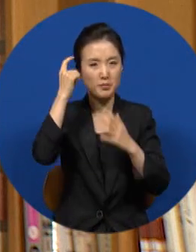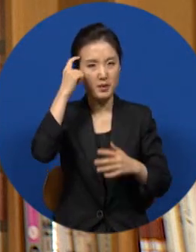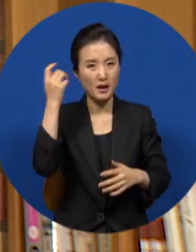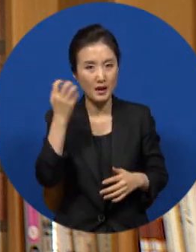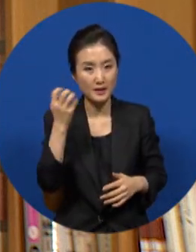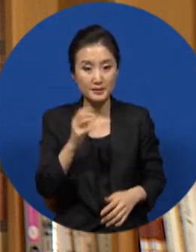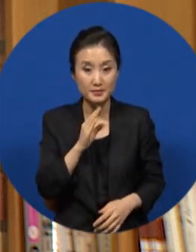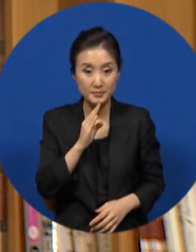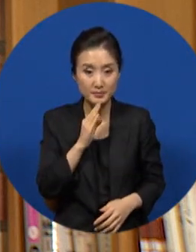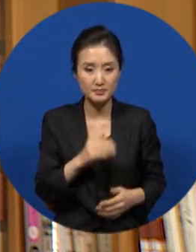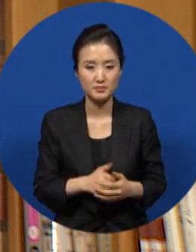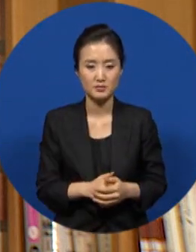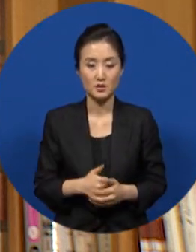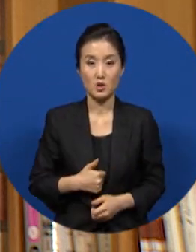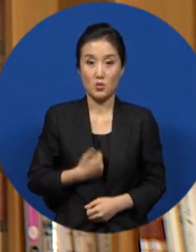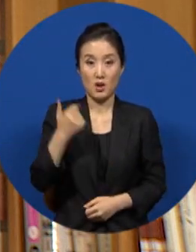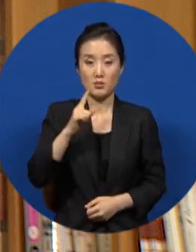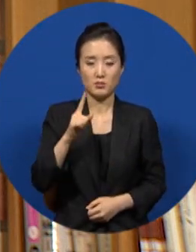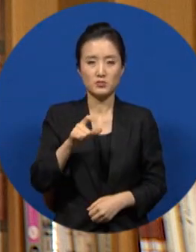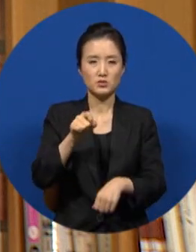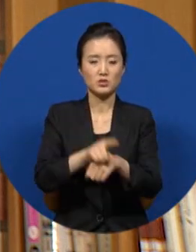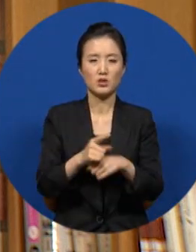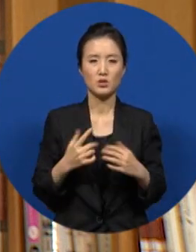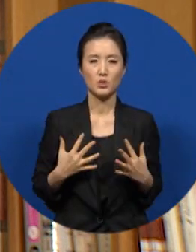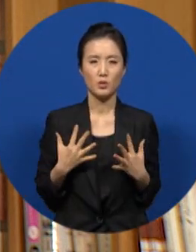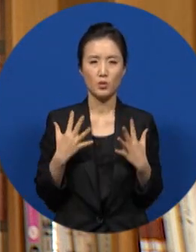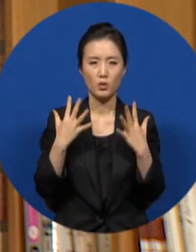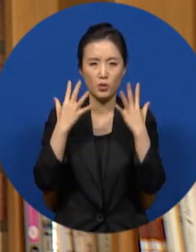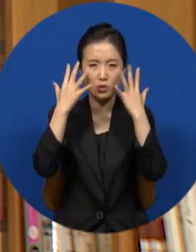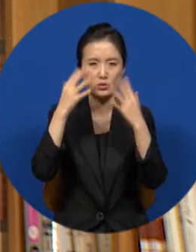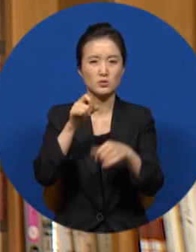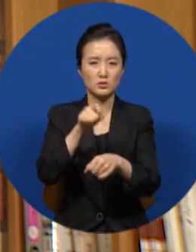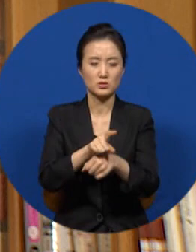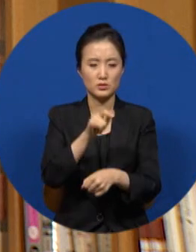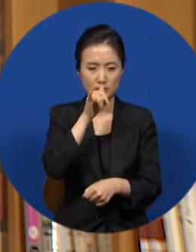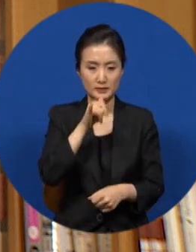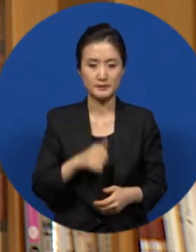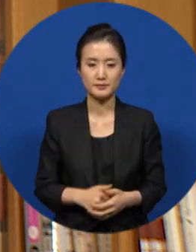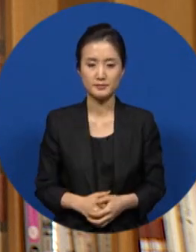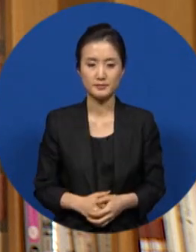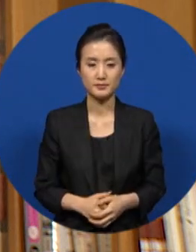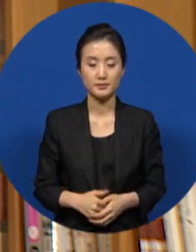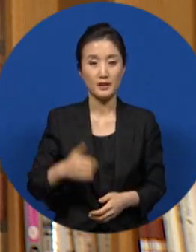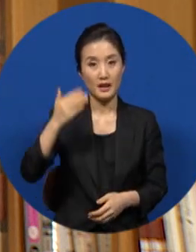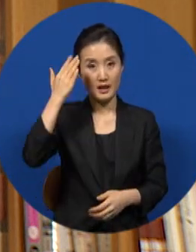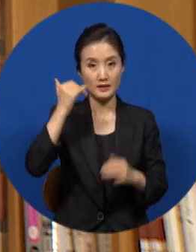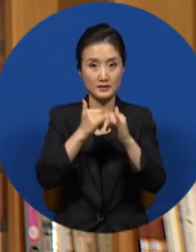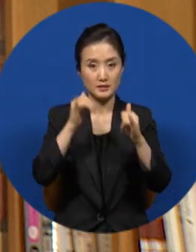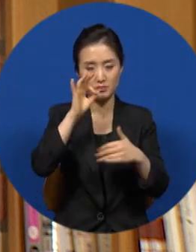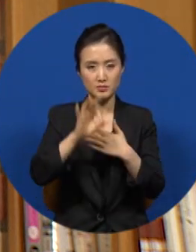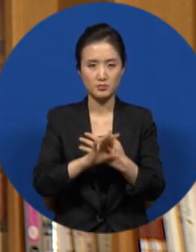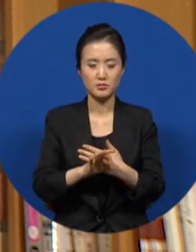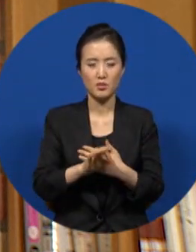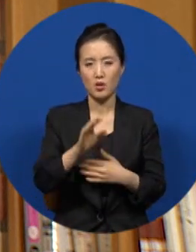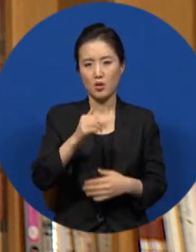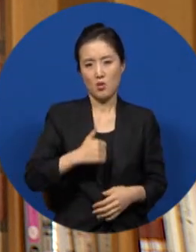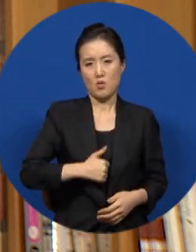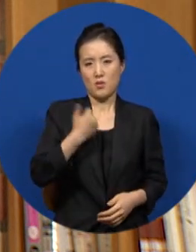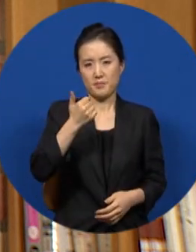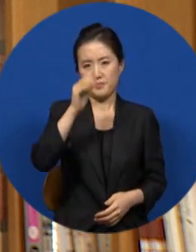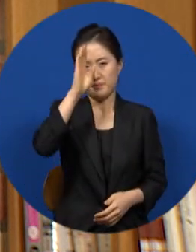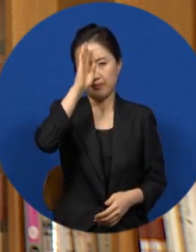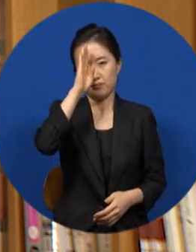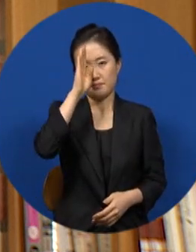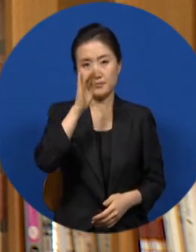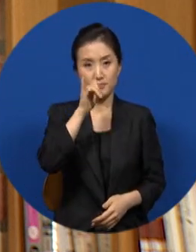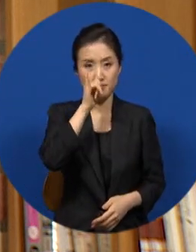화의 성분은 위로 올라가는 성분을 가지고 있어요. 그리고 한국인의 대표적인 질병이 이제 화병이죠. 화병. 심장이 터질